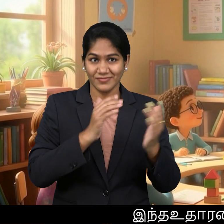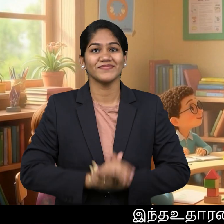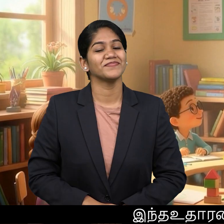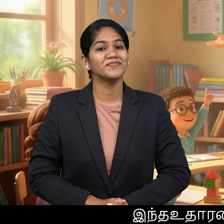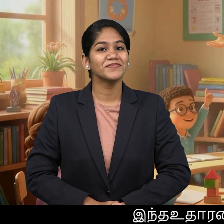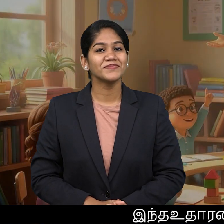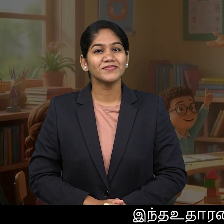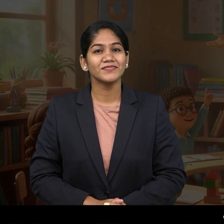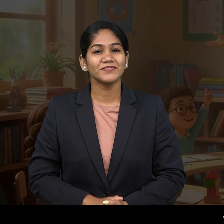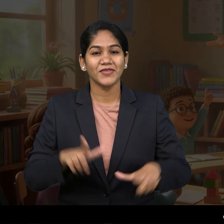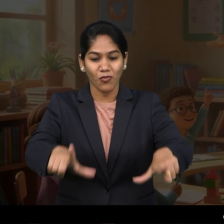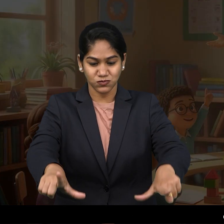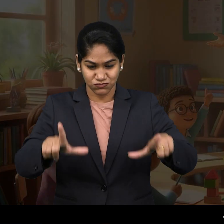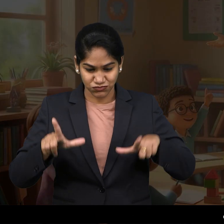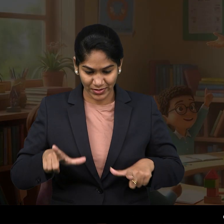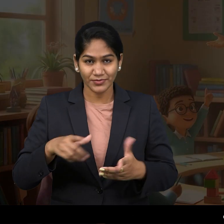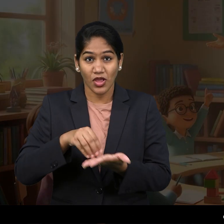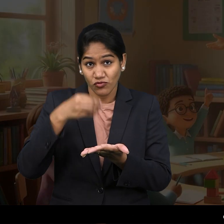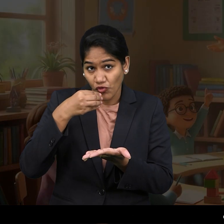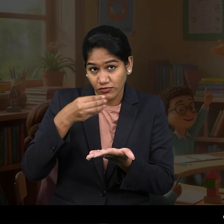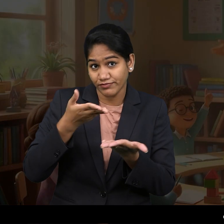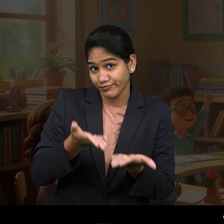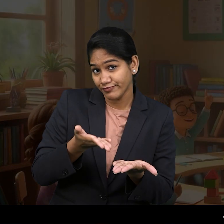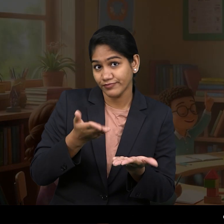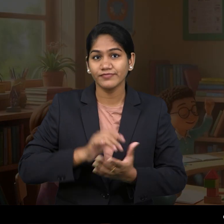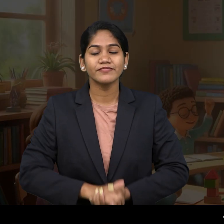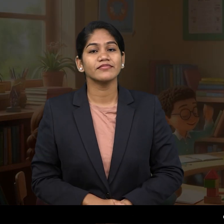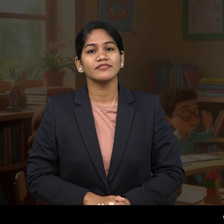பாருங்கள். சாப்பாடு,